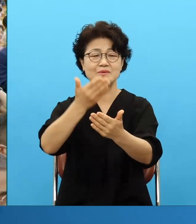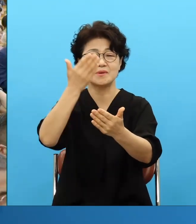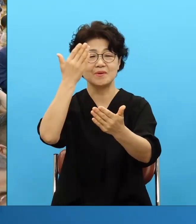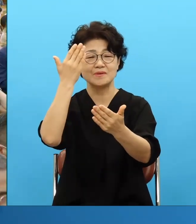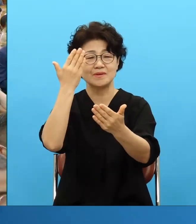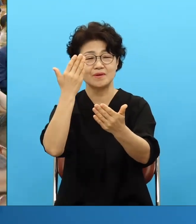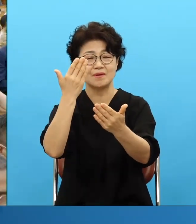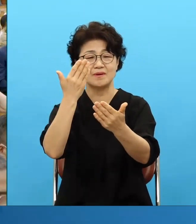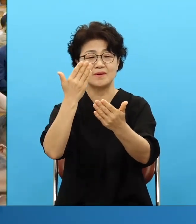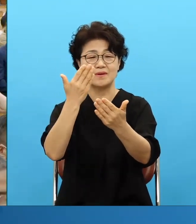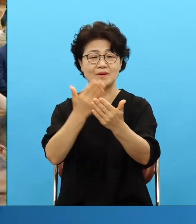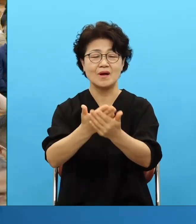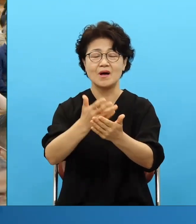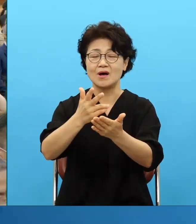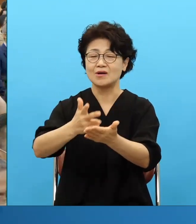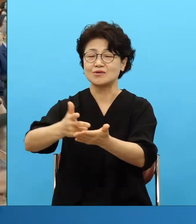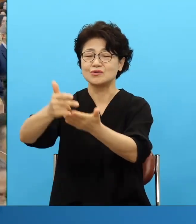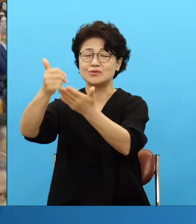주시옵소서.